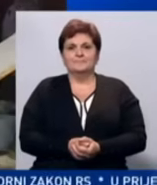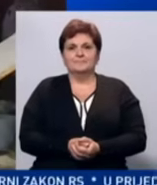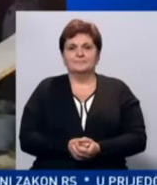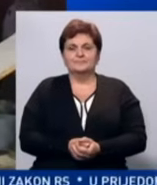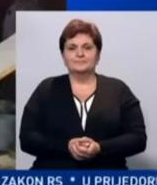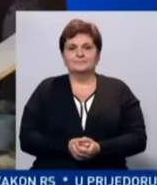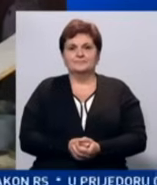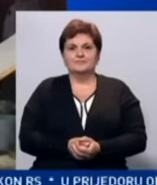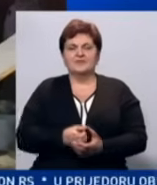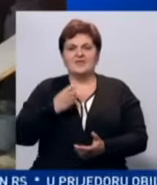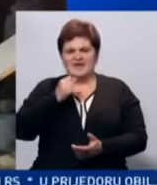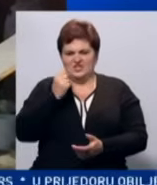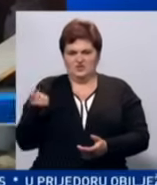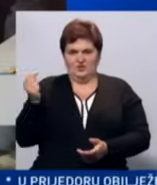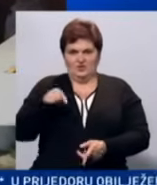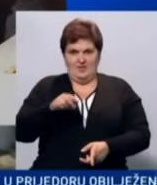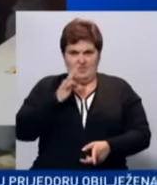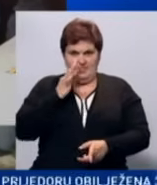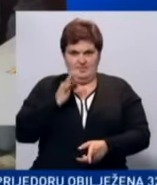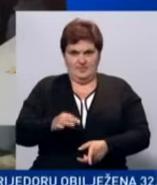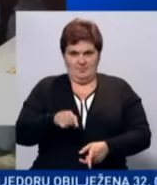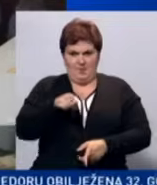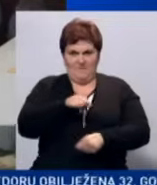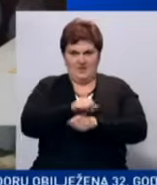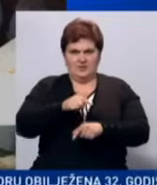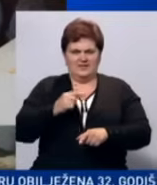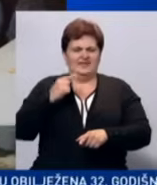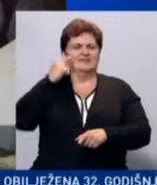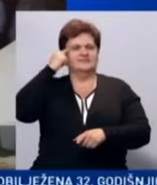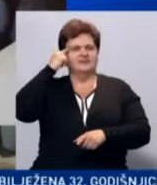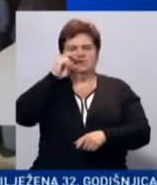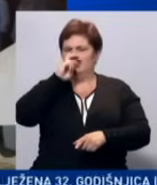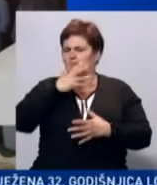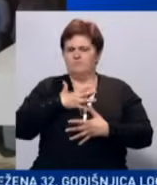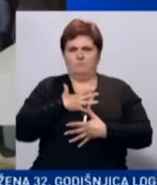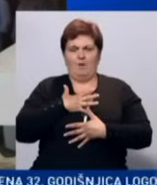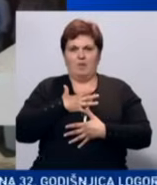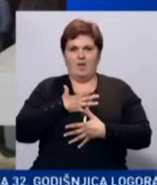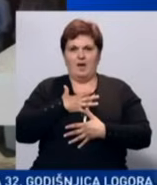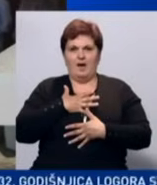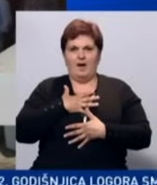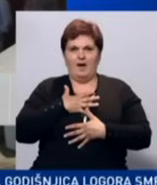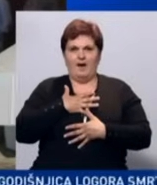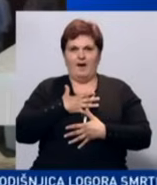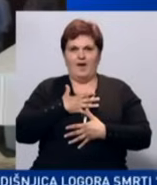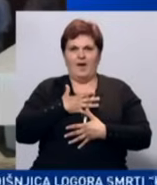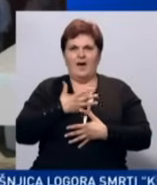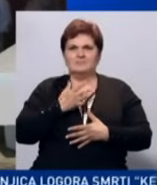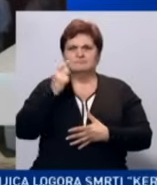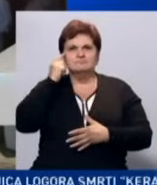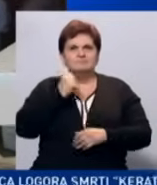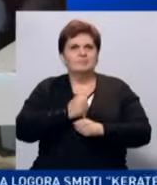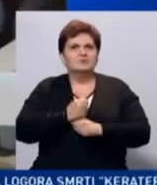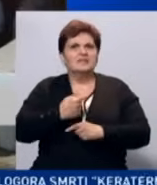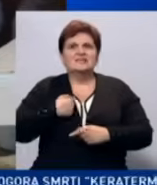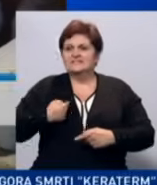Sjećanja kada čovjek dođe na ovaj dan ovdje pred Keraterm, sjećanja su sigurno bolna. Razum proradi u čovjeku i mislim da